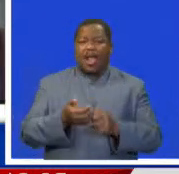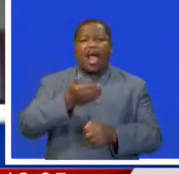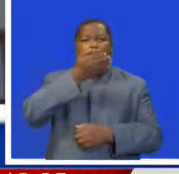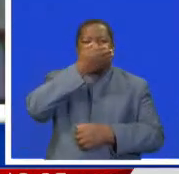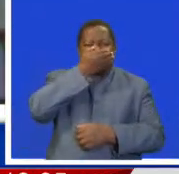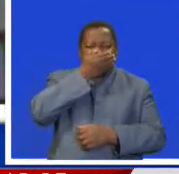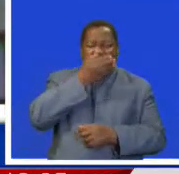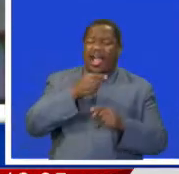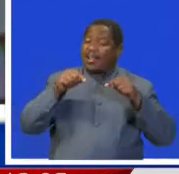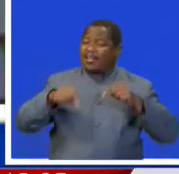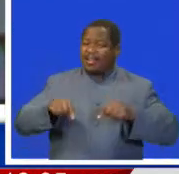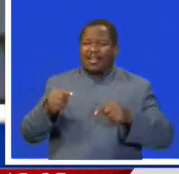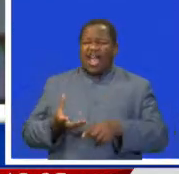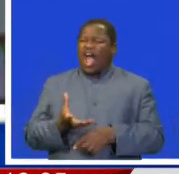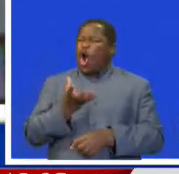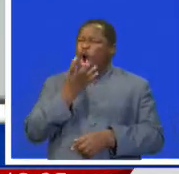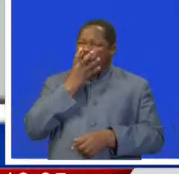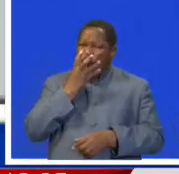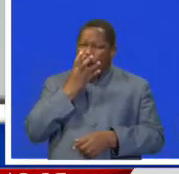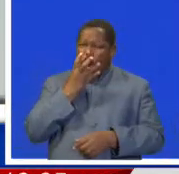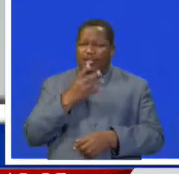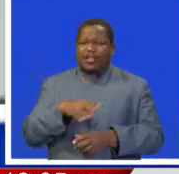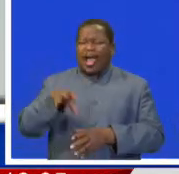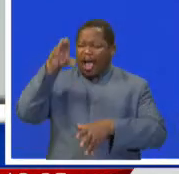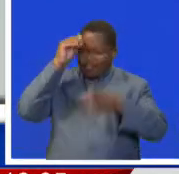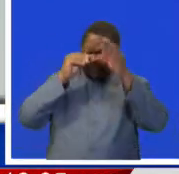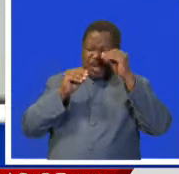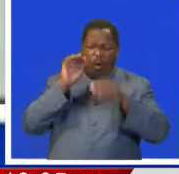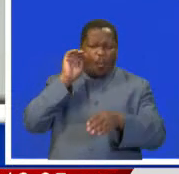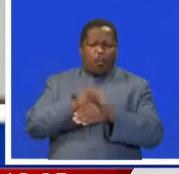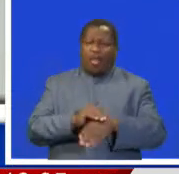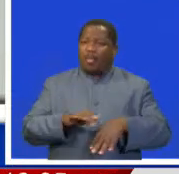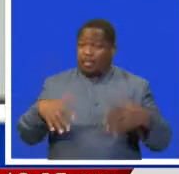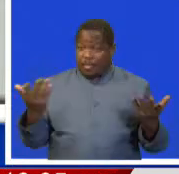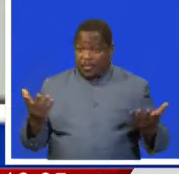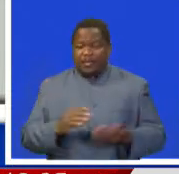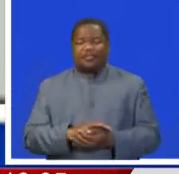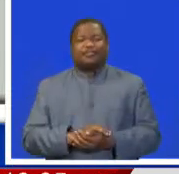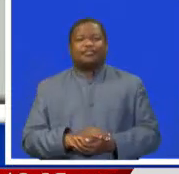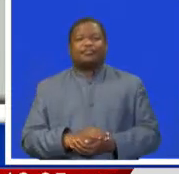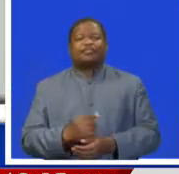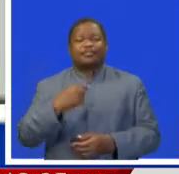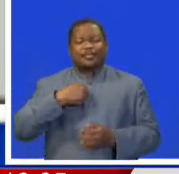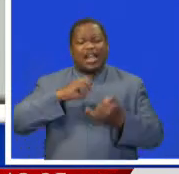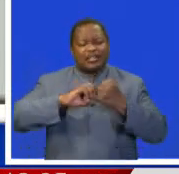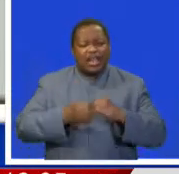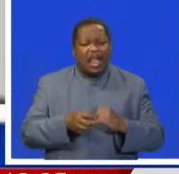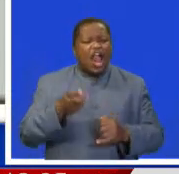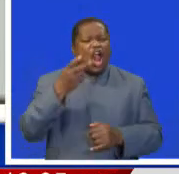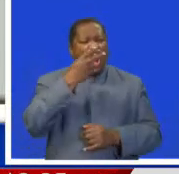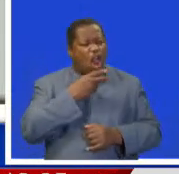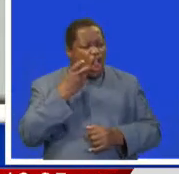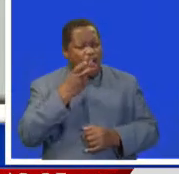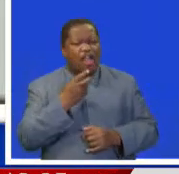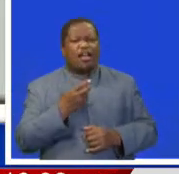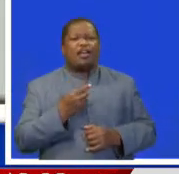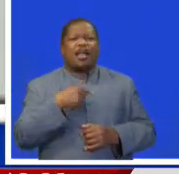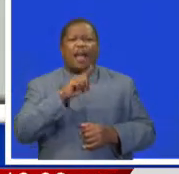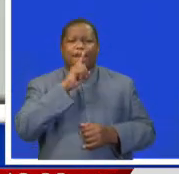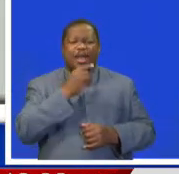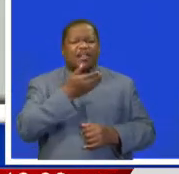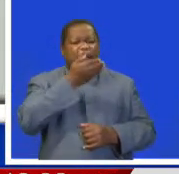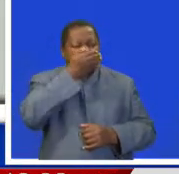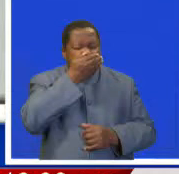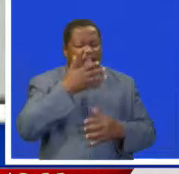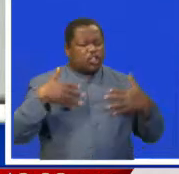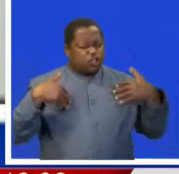vela sisakhona lokufunda la kula ma mask. Nasikhuluma asivakali nokuvakala sokuba likhune ukuthi sivele tinye timpho. Ngoba